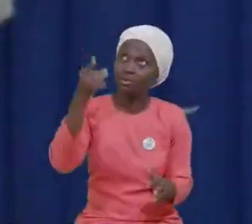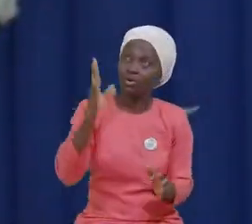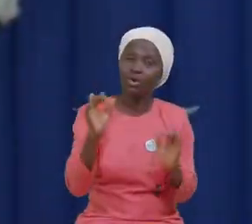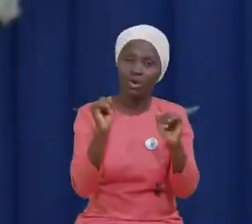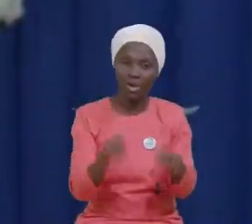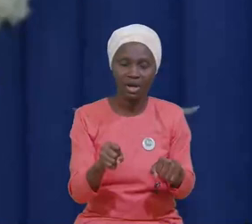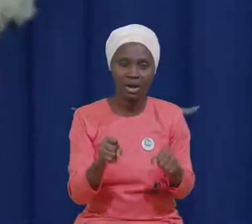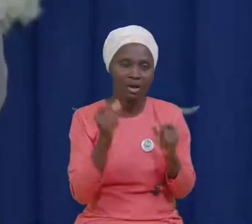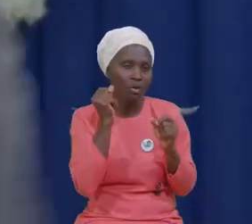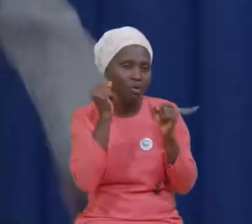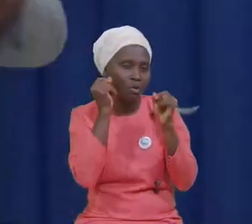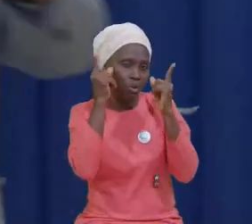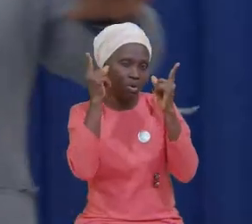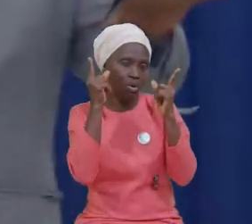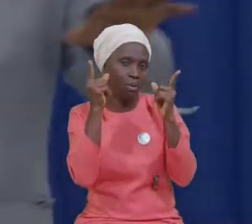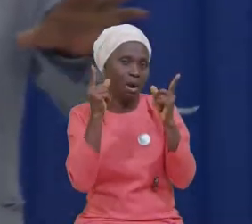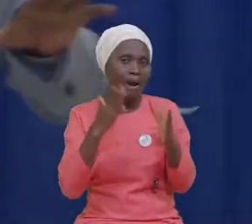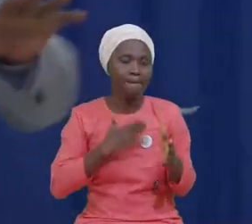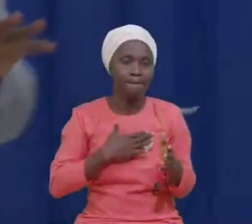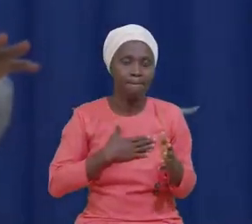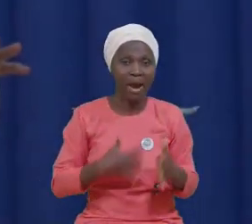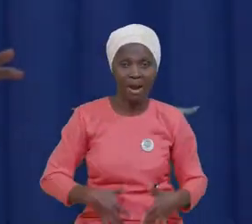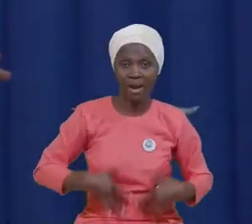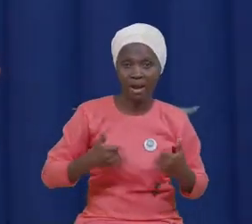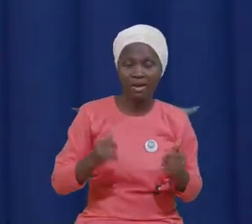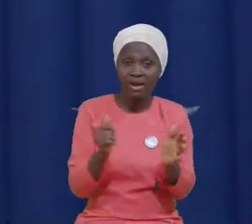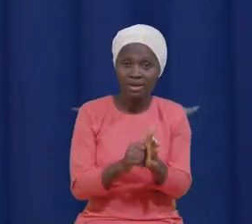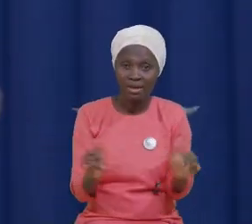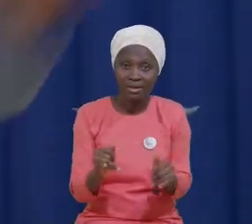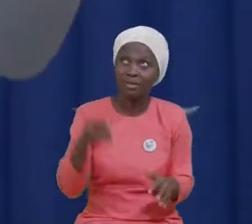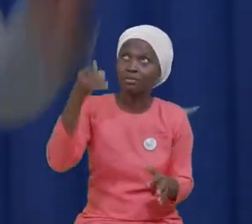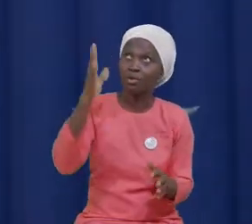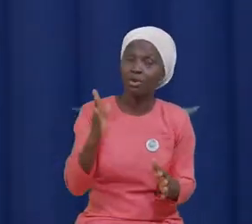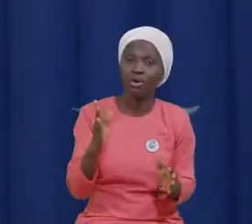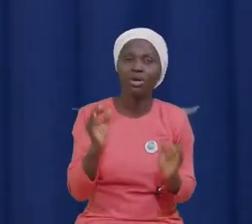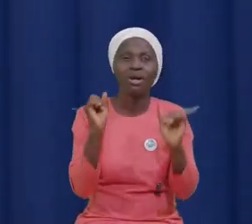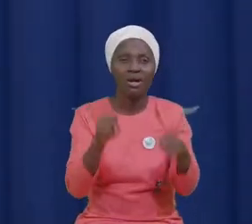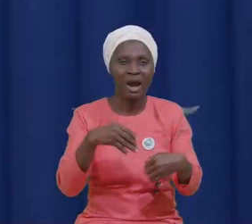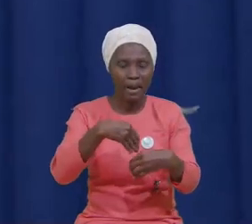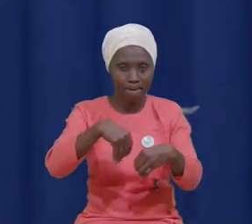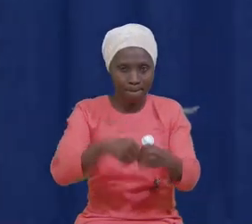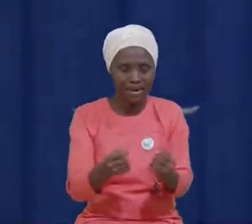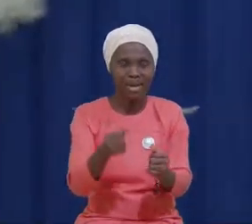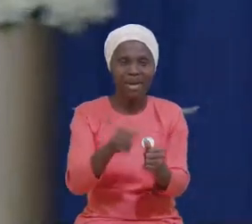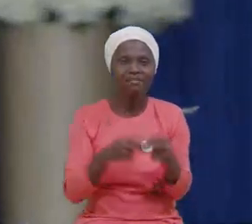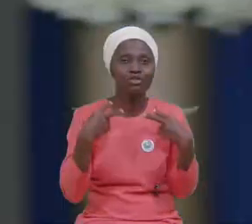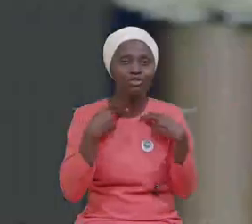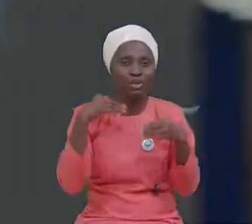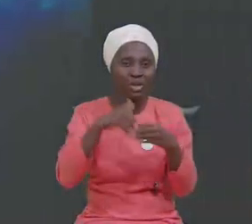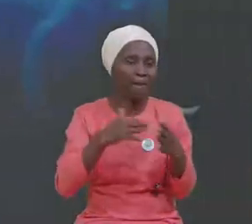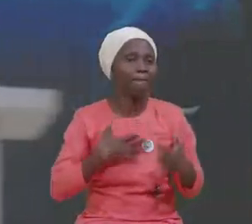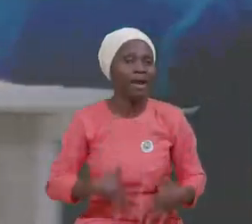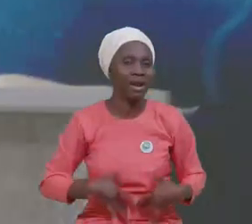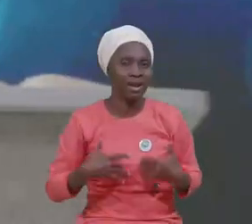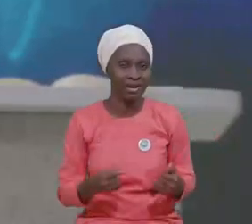Dieu, il peut réveiller ma vie. Ce même Dieu peut briser tous les jougs